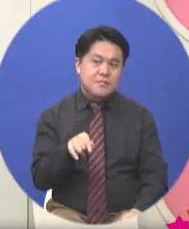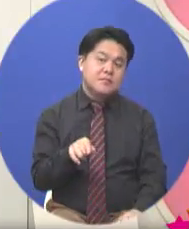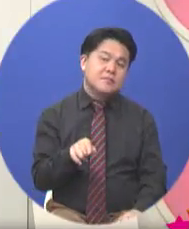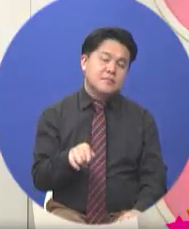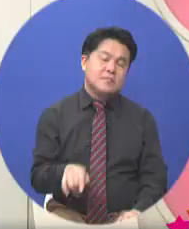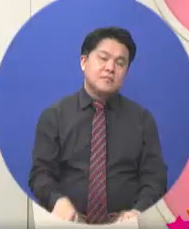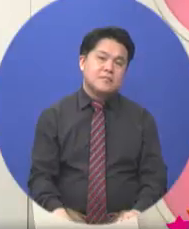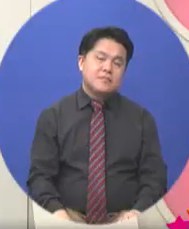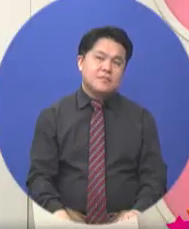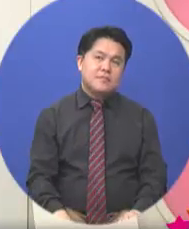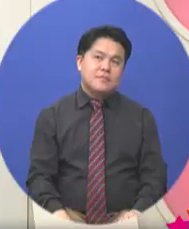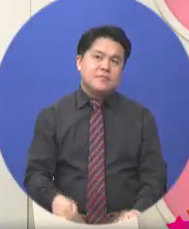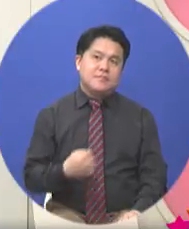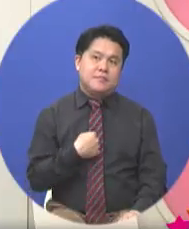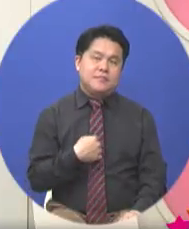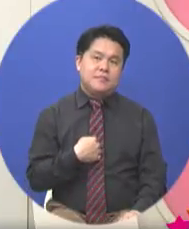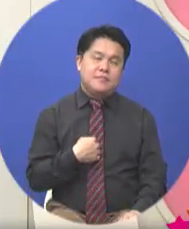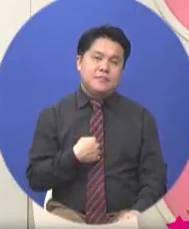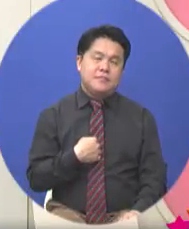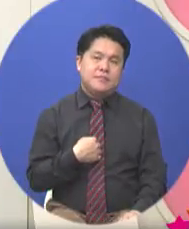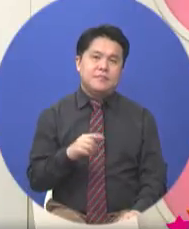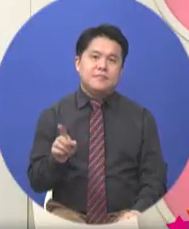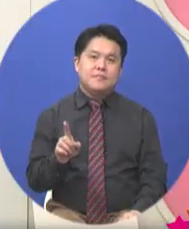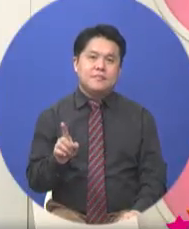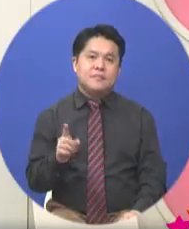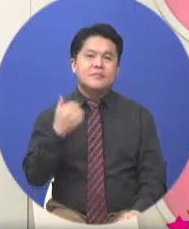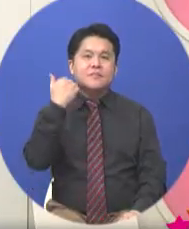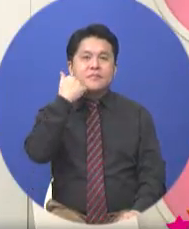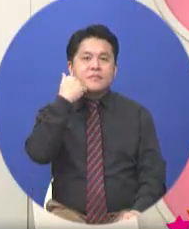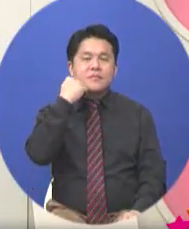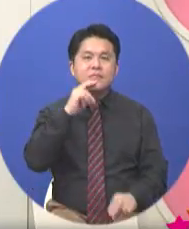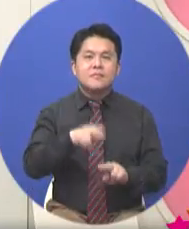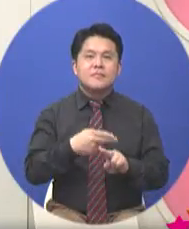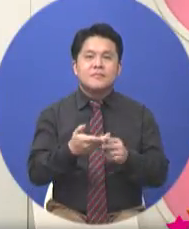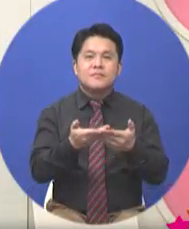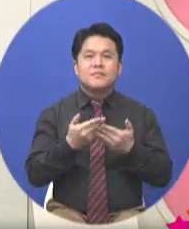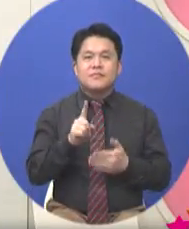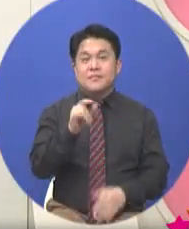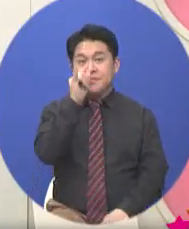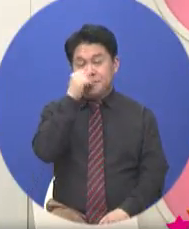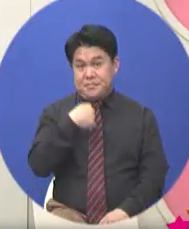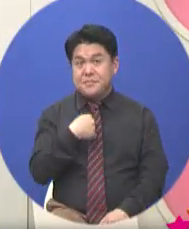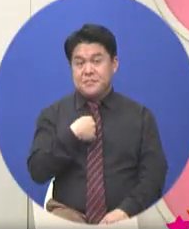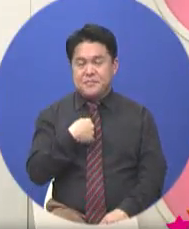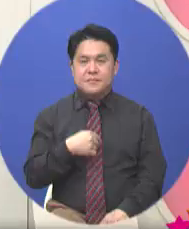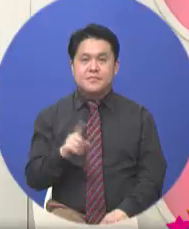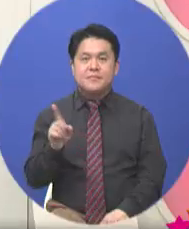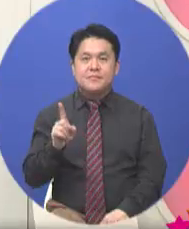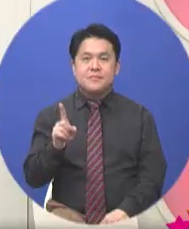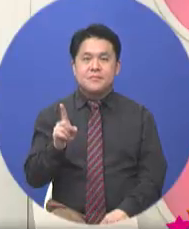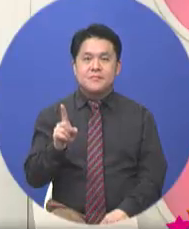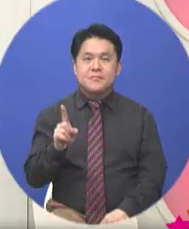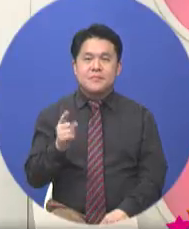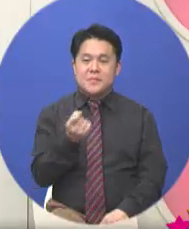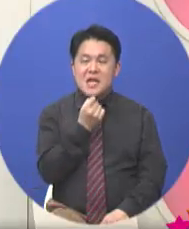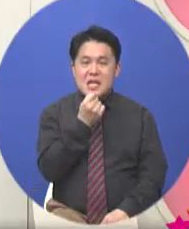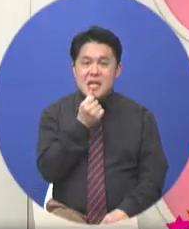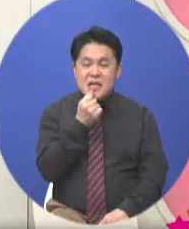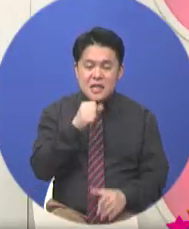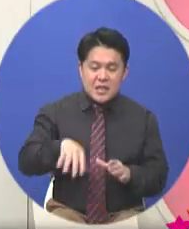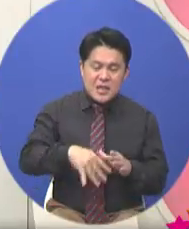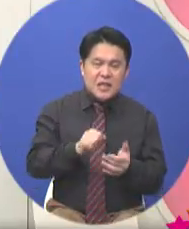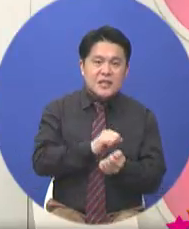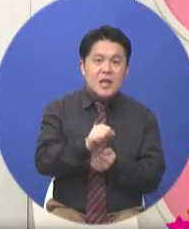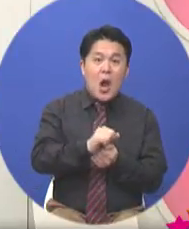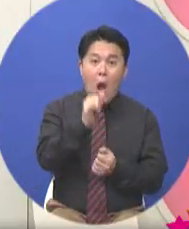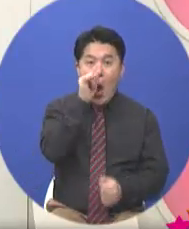네. 저한테 저 누구한테 선물 받은 게 하나 있습니다. 다른 게 아니라 미니 세탁기가 하나 있는데요.